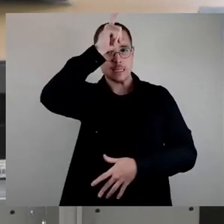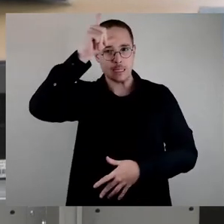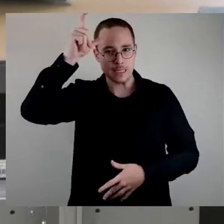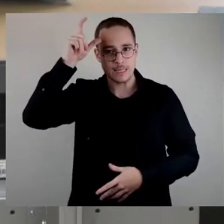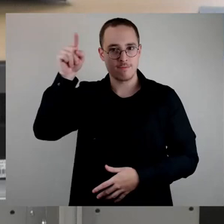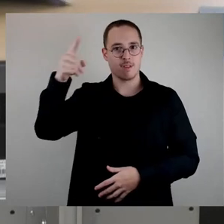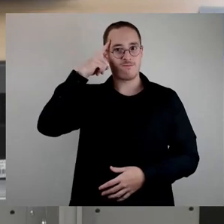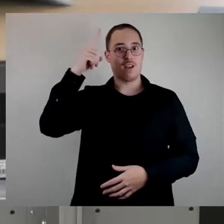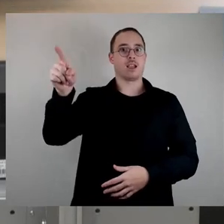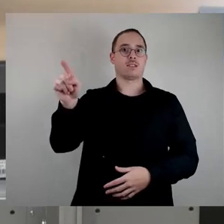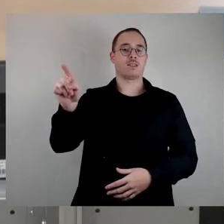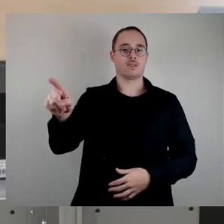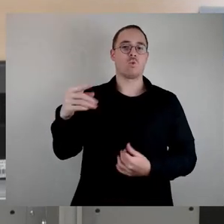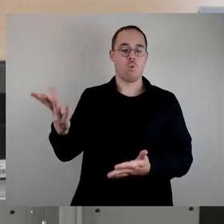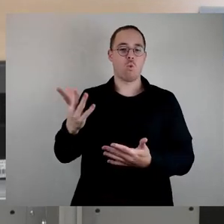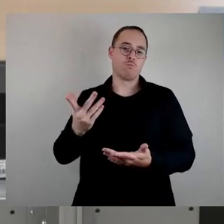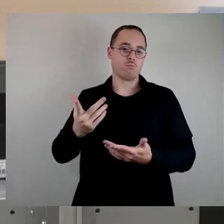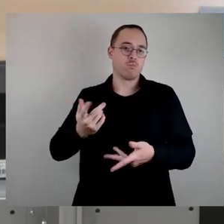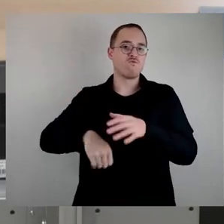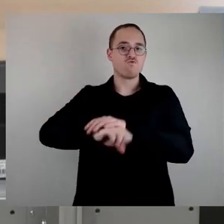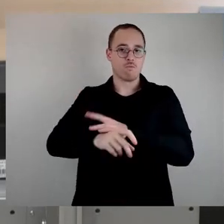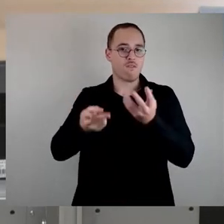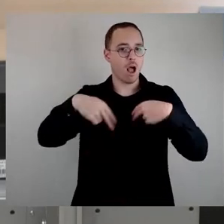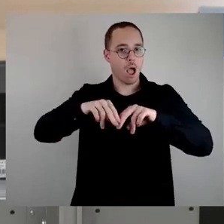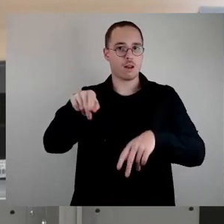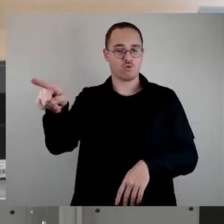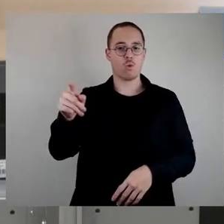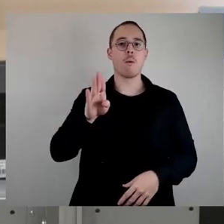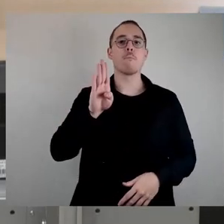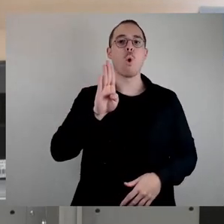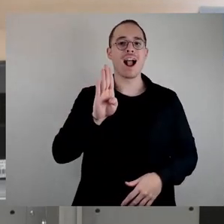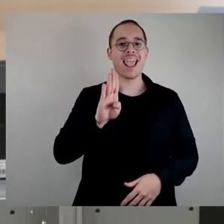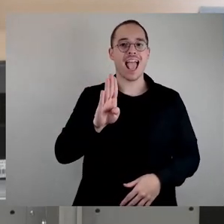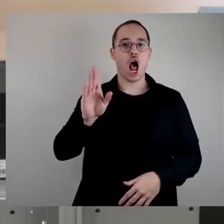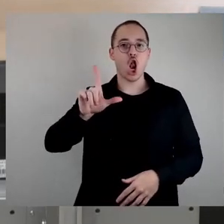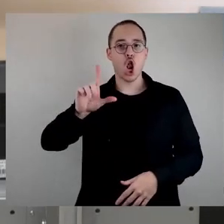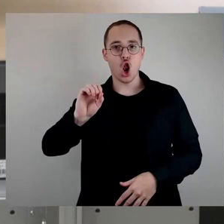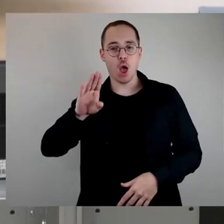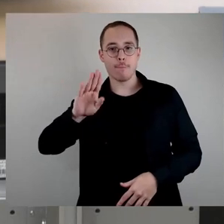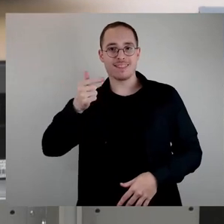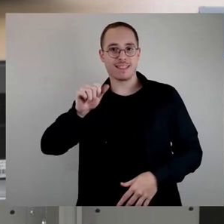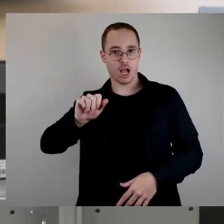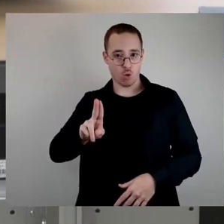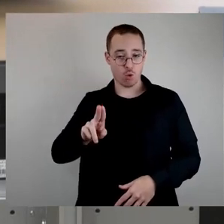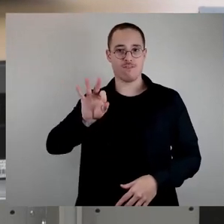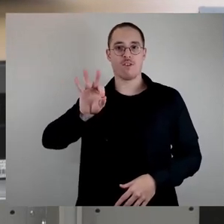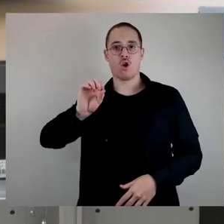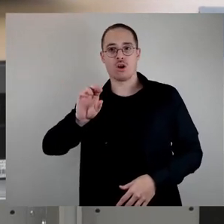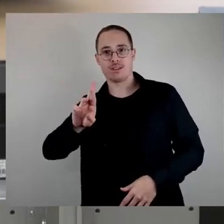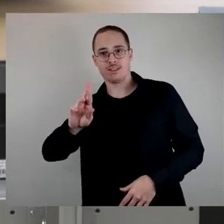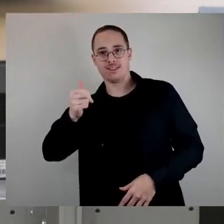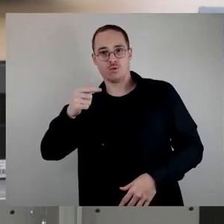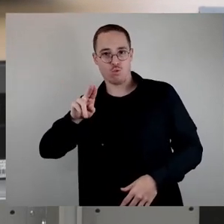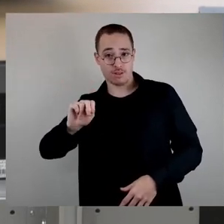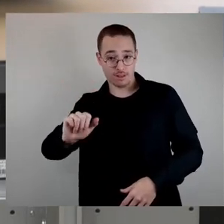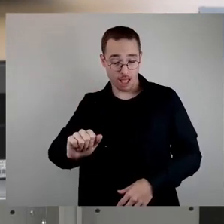unterwegs sind, haben die uns eingeladen, Borea, Löbtau, Fortuna, den DSC. Und das Gefühl hat sich bestätigt, ja,